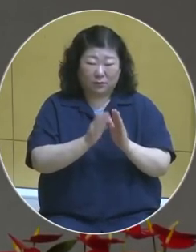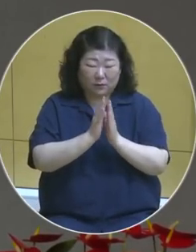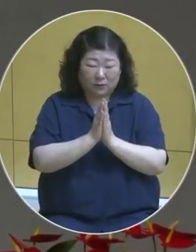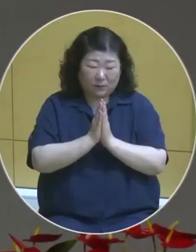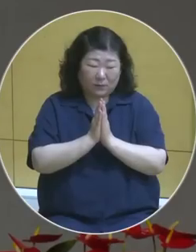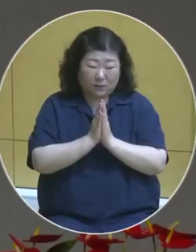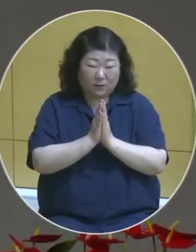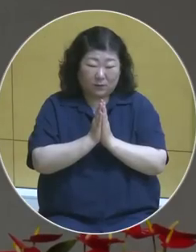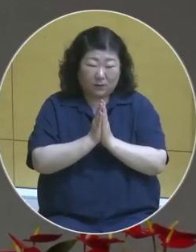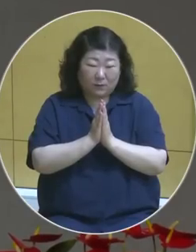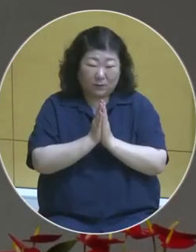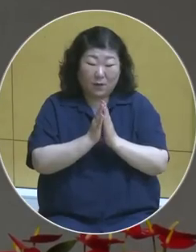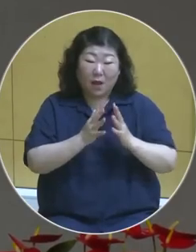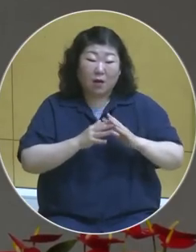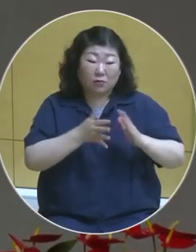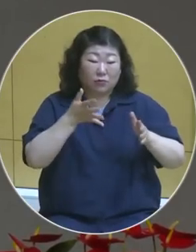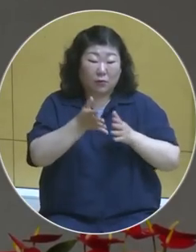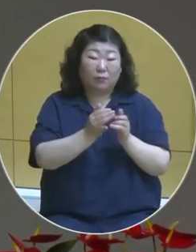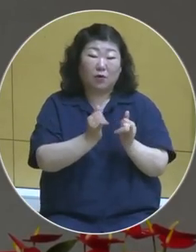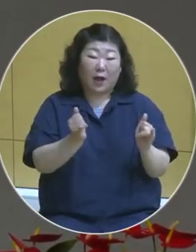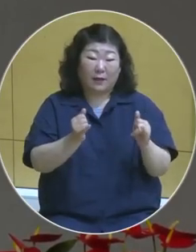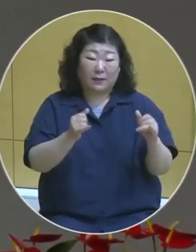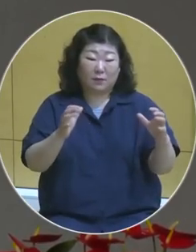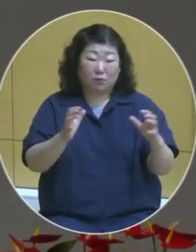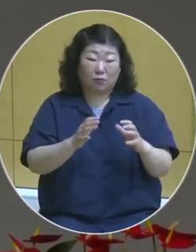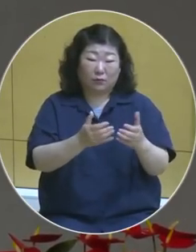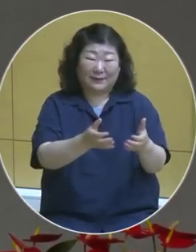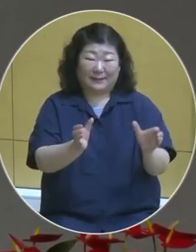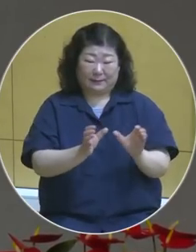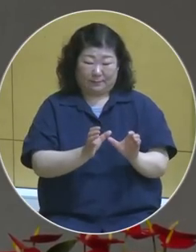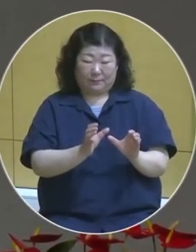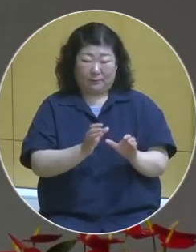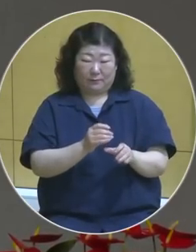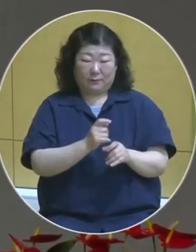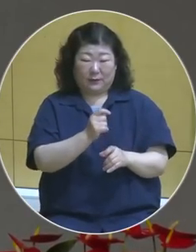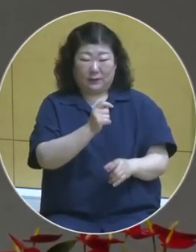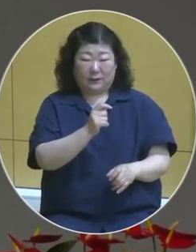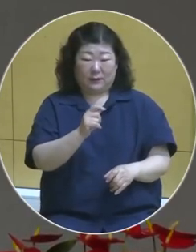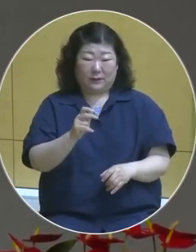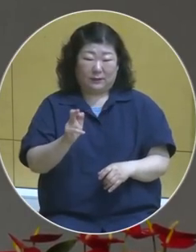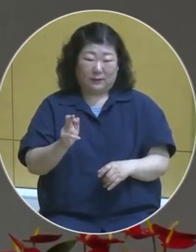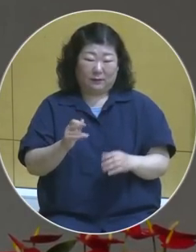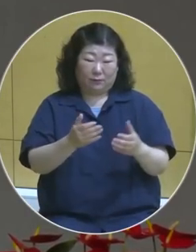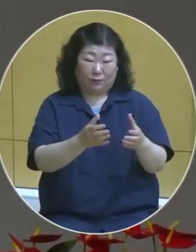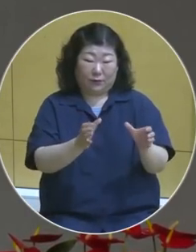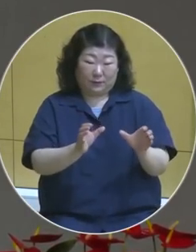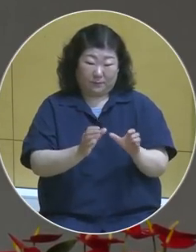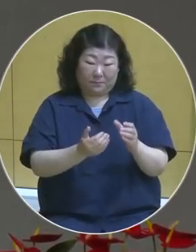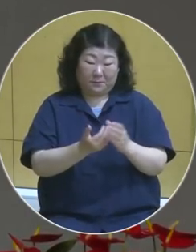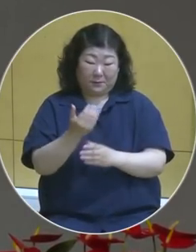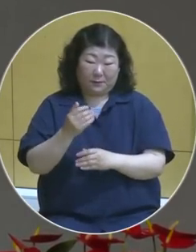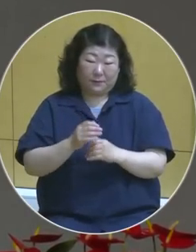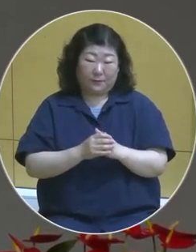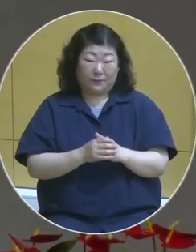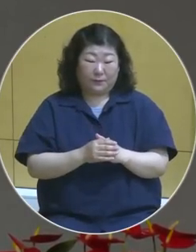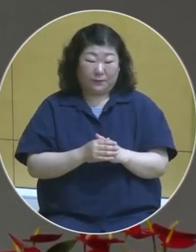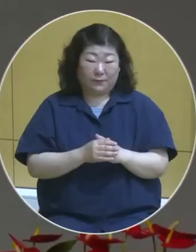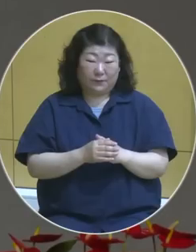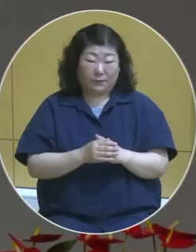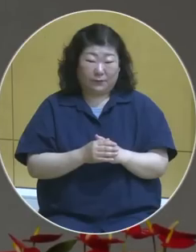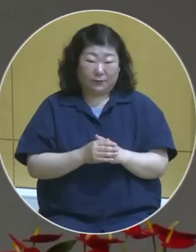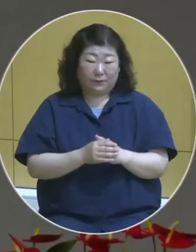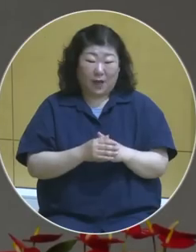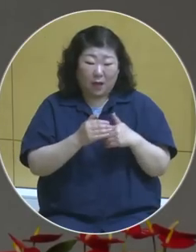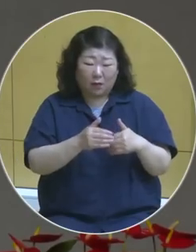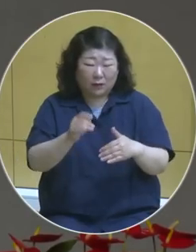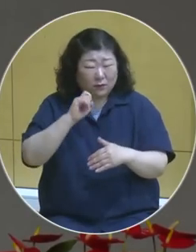전문가들이 팀이 구성되면서 전문 인력이 되면서 정말 쉽게 건축할 수 있었어요. 과정이